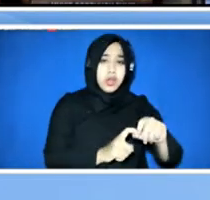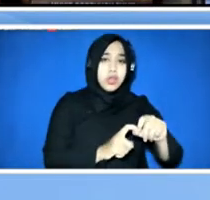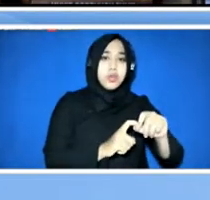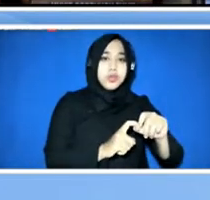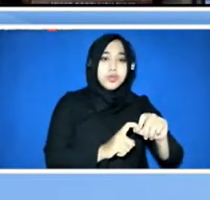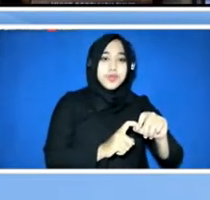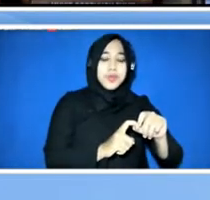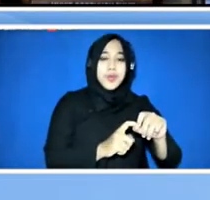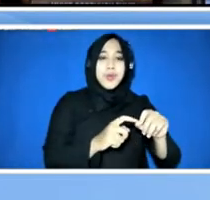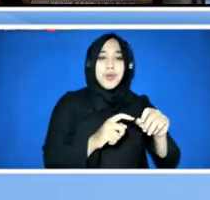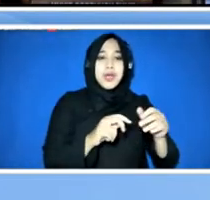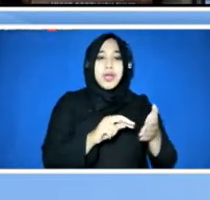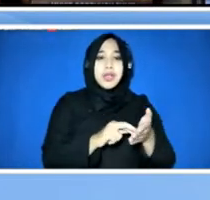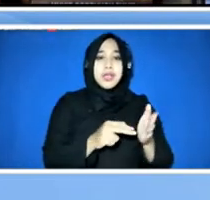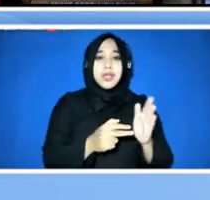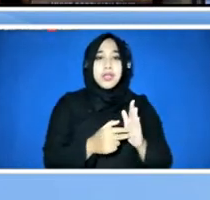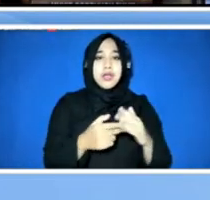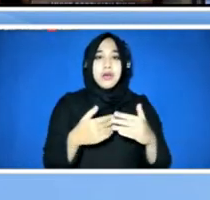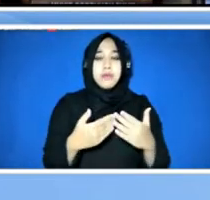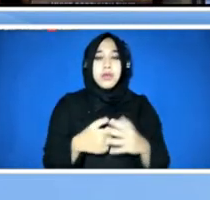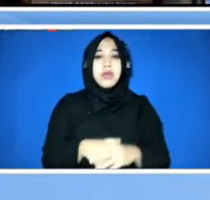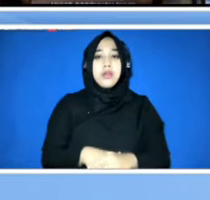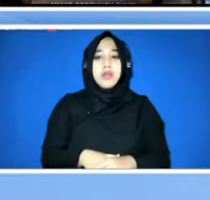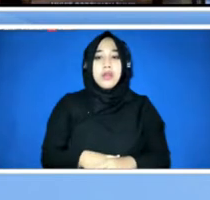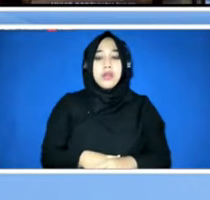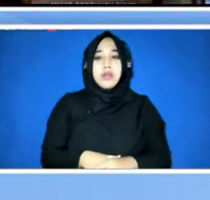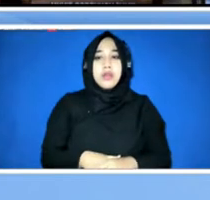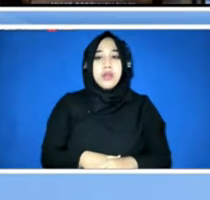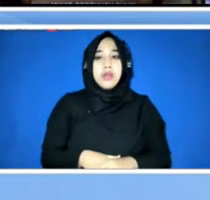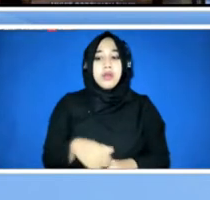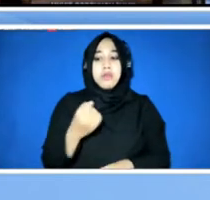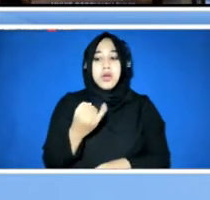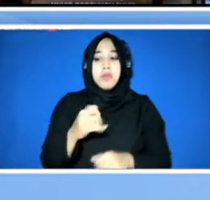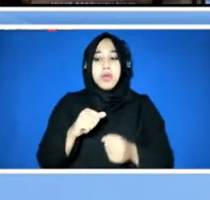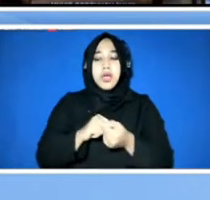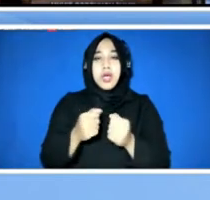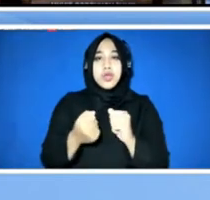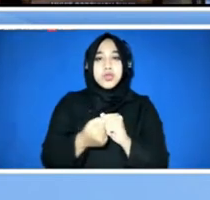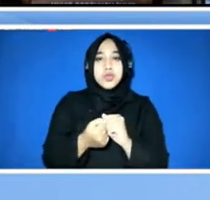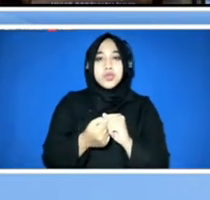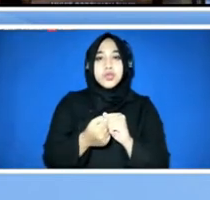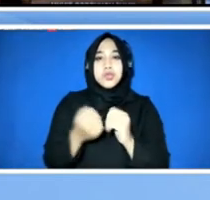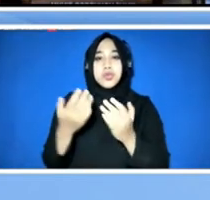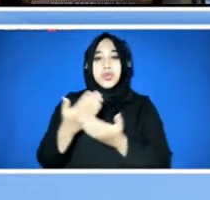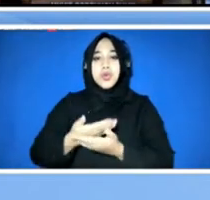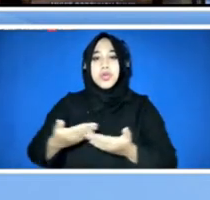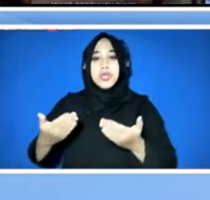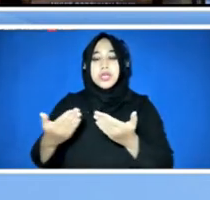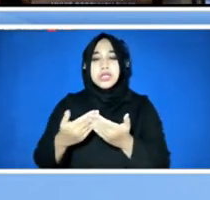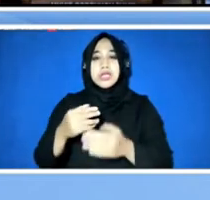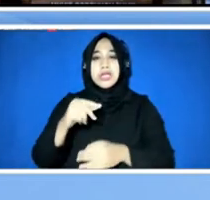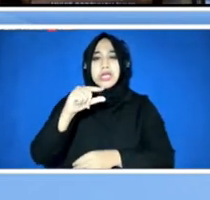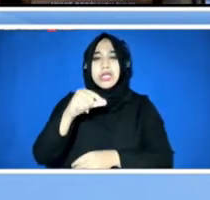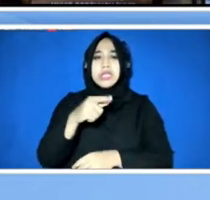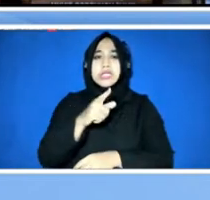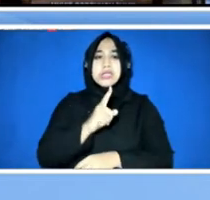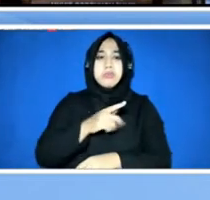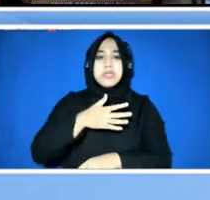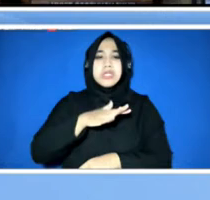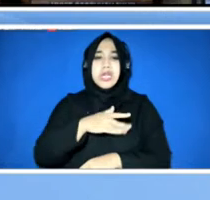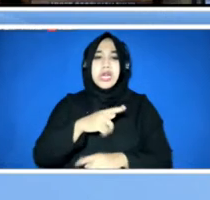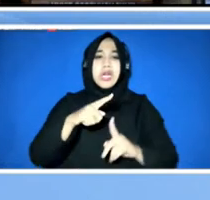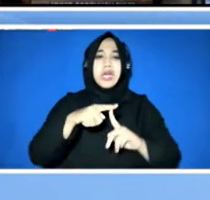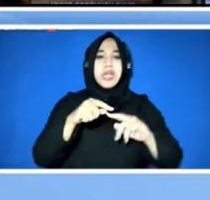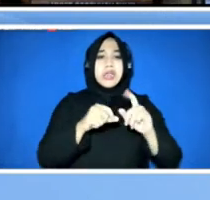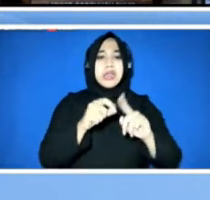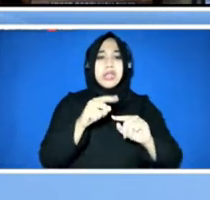kasus konfirmasi? Ya tentunya ada juga kondisi kasus kelihatan kecil karena jarang testing, ya. Rawat inap rumah sakit dan